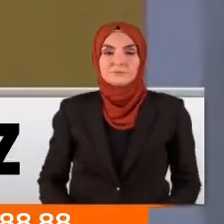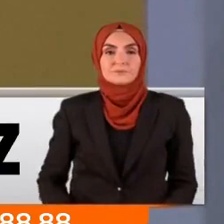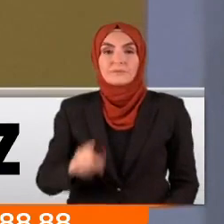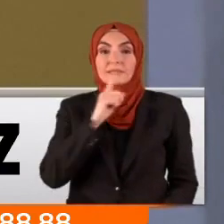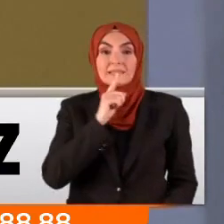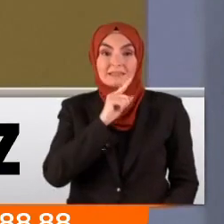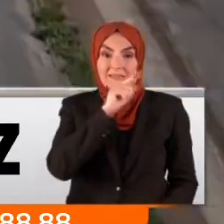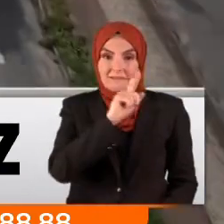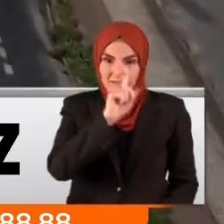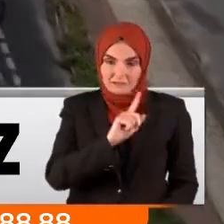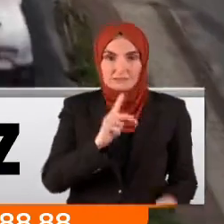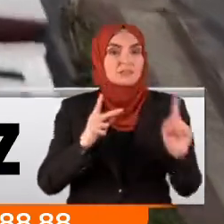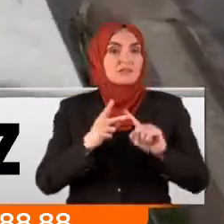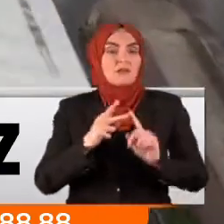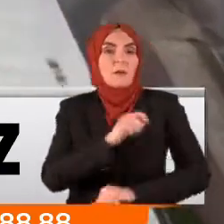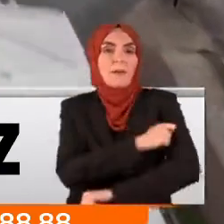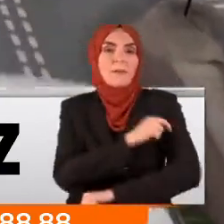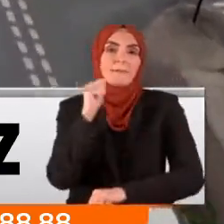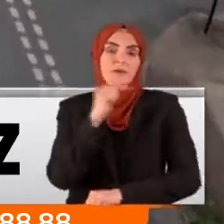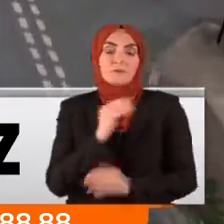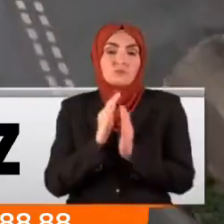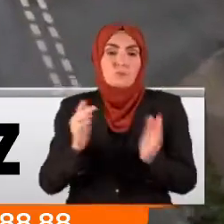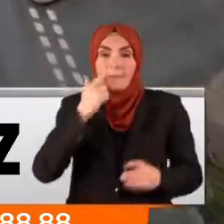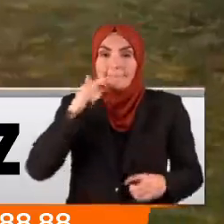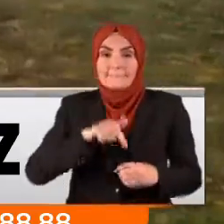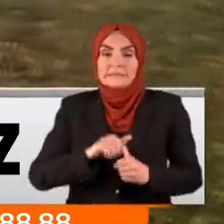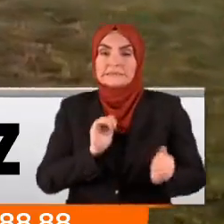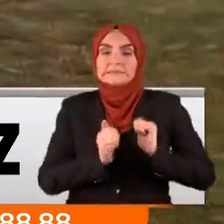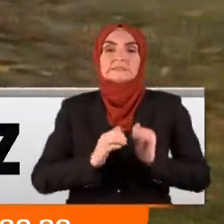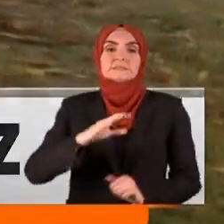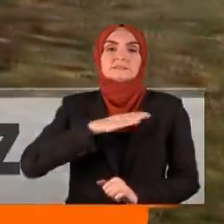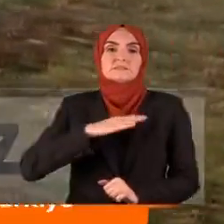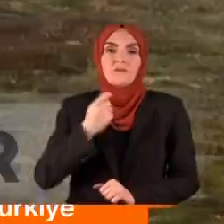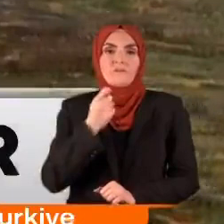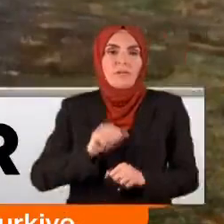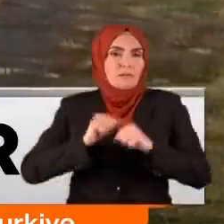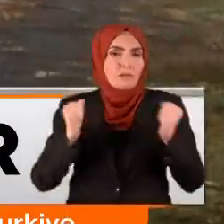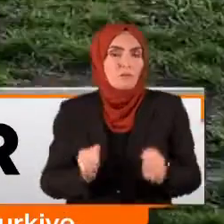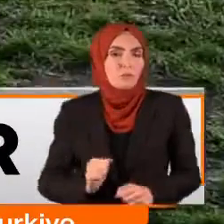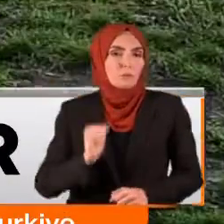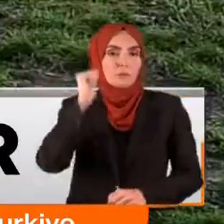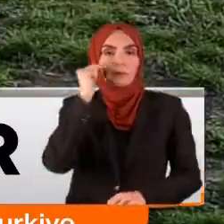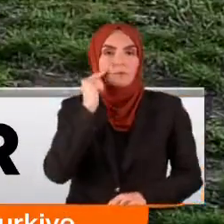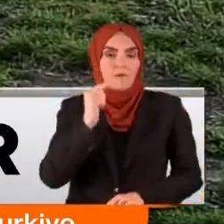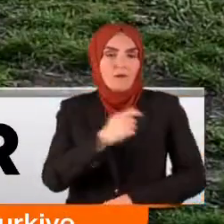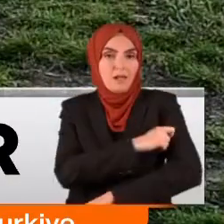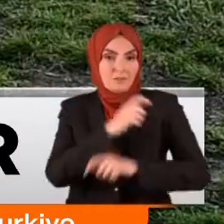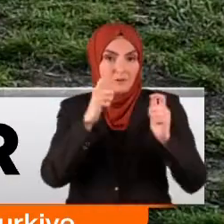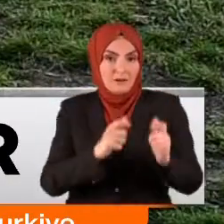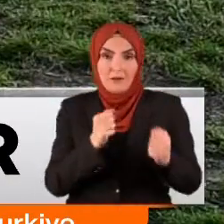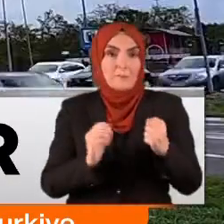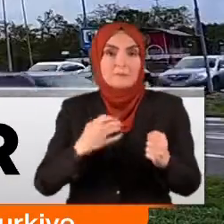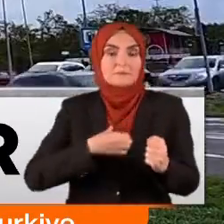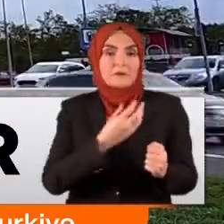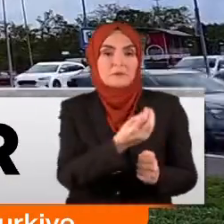İngiltere'den sonra Almanya'da da büyük bir akaryakıt krizi baş gösterdi. Fiyatların rekor seviyelere yükseldiği Almanya'da araç sahipleri